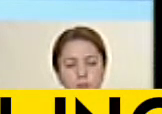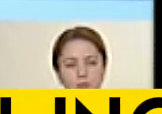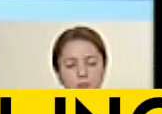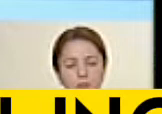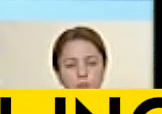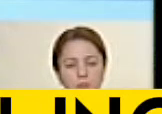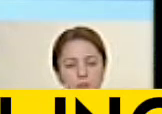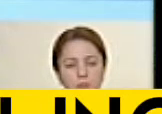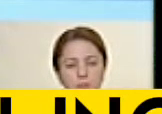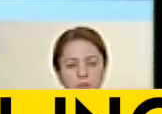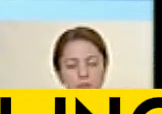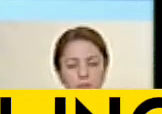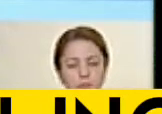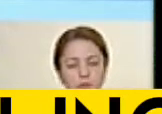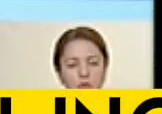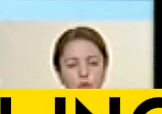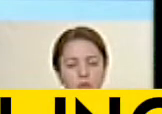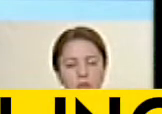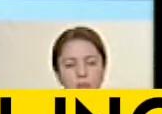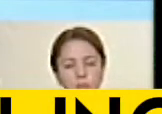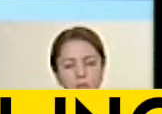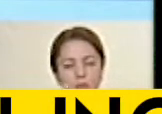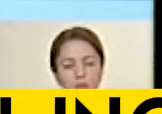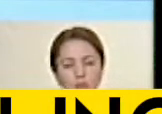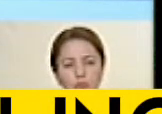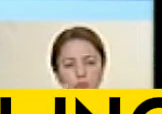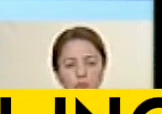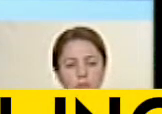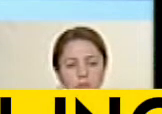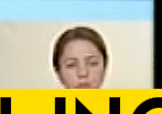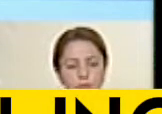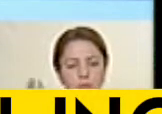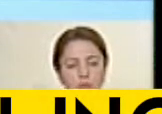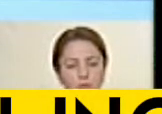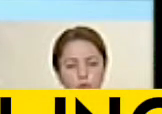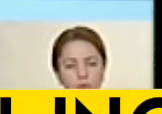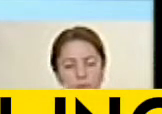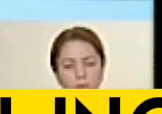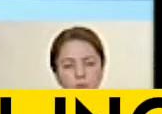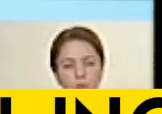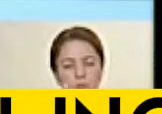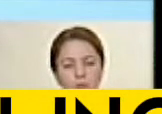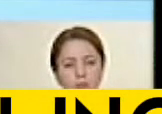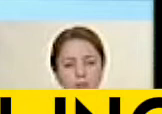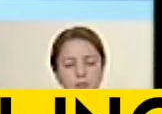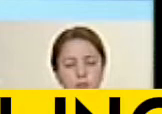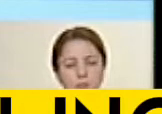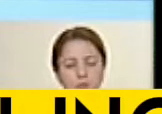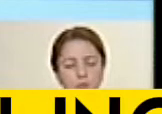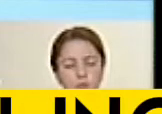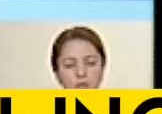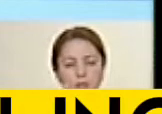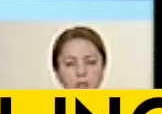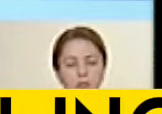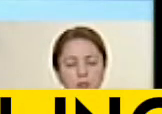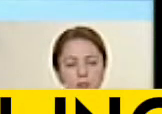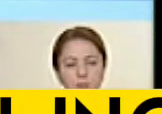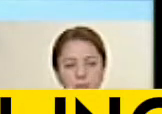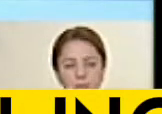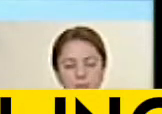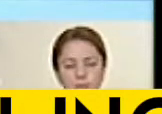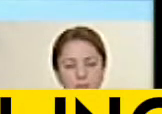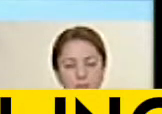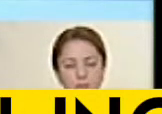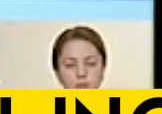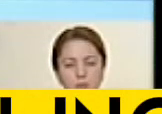kilometrgacha va o'rtacha masofalarga yuklarni hamda yo'lovchilarni tashishda temir yo'l transportiga nisbatan avtomobil transportining,